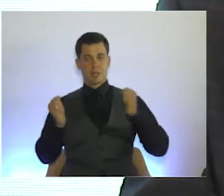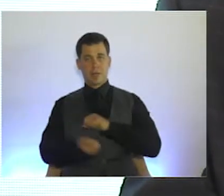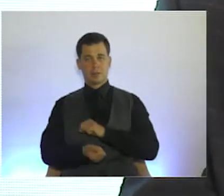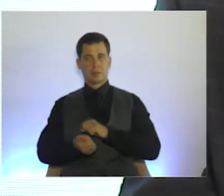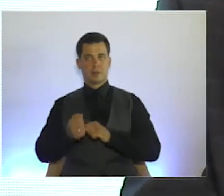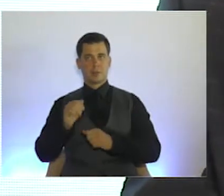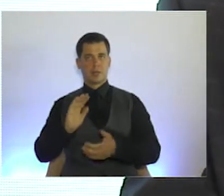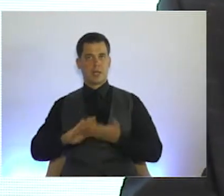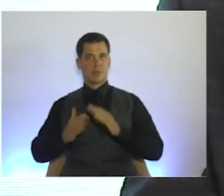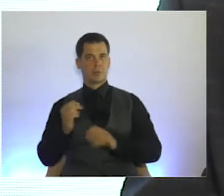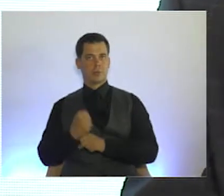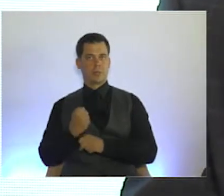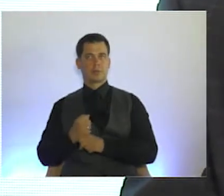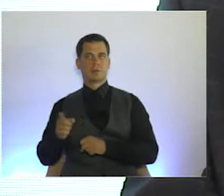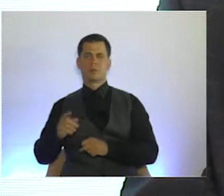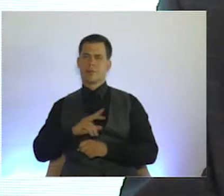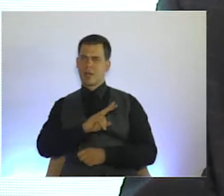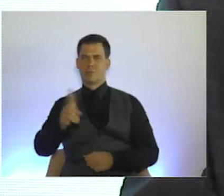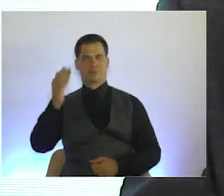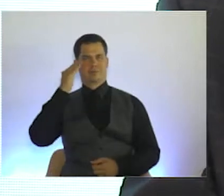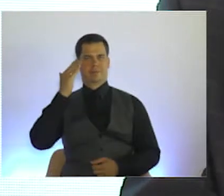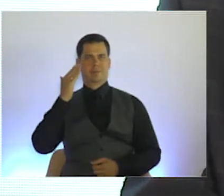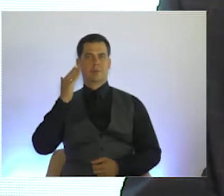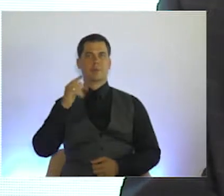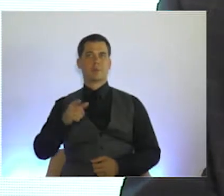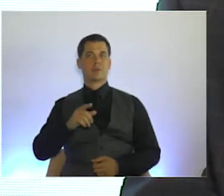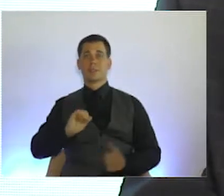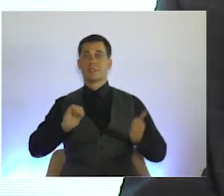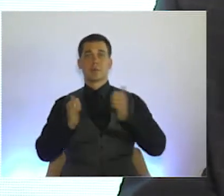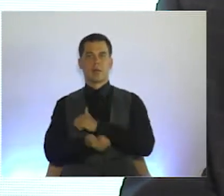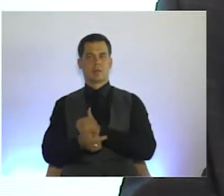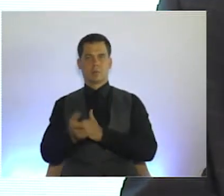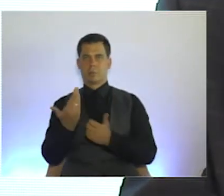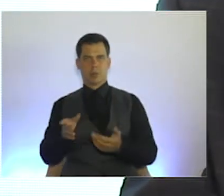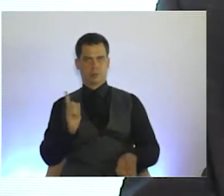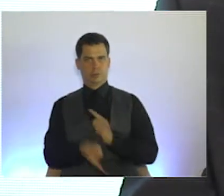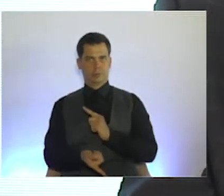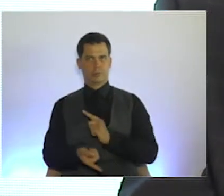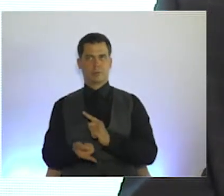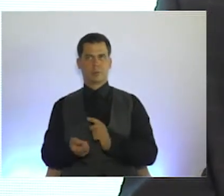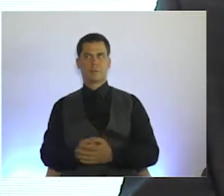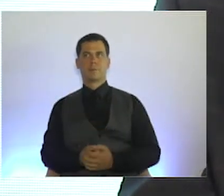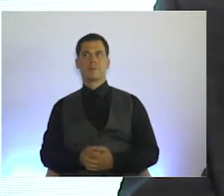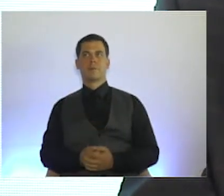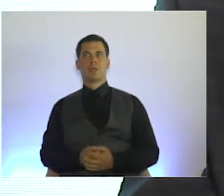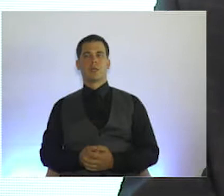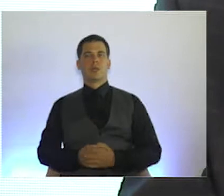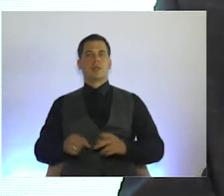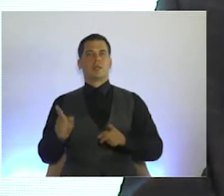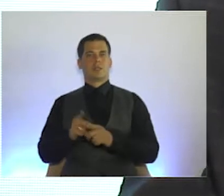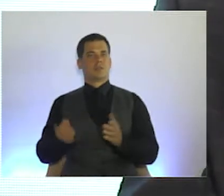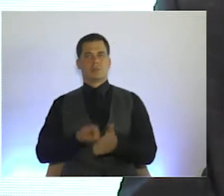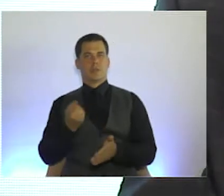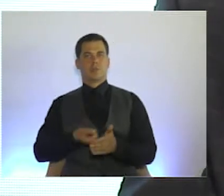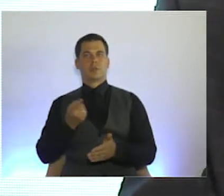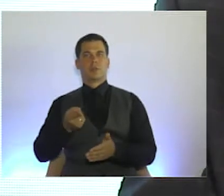rynku, wszyscy o tym dobrze wiemy, nic tu odkrywczego, są niesamowicie dynamiczne. Często za tymi